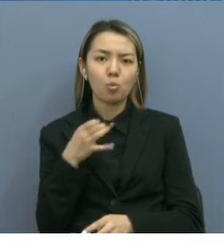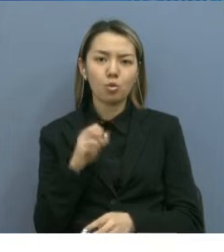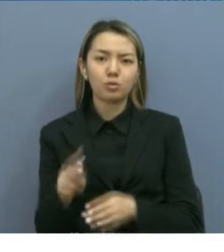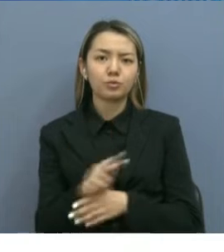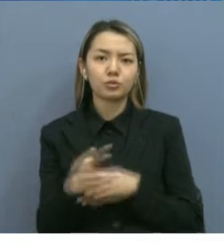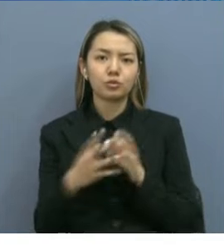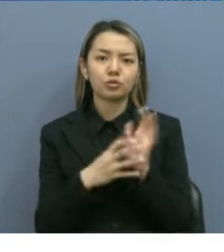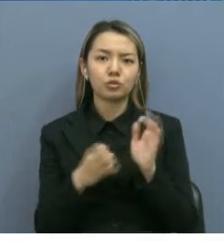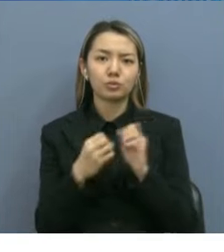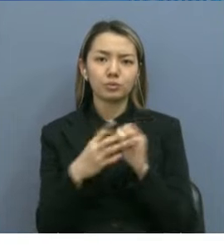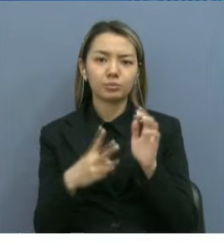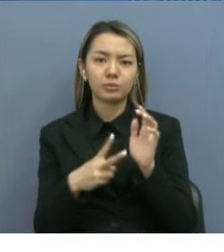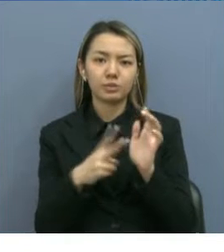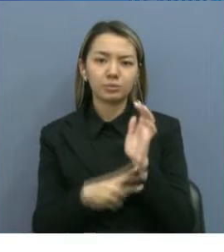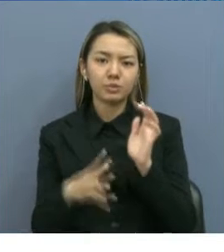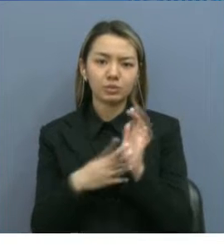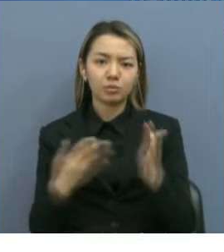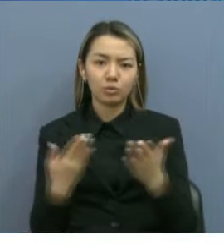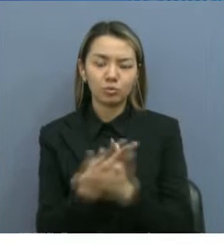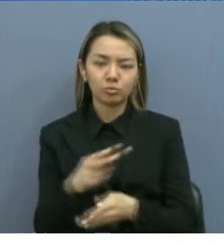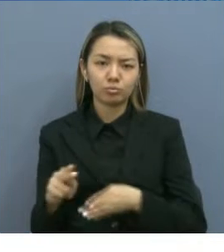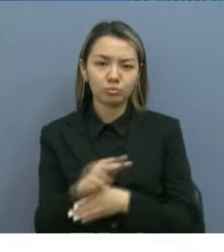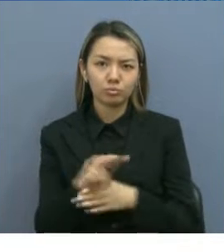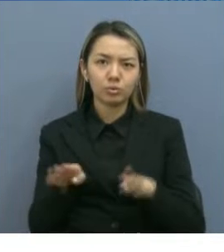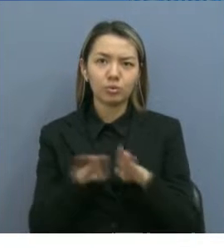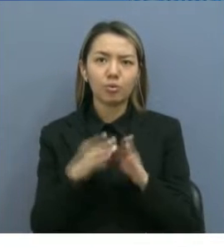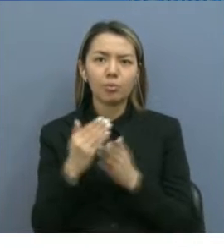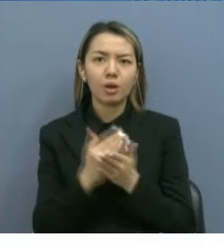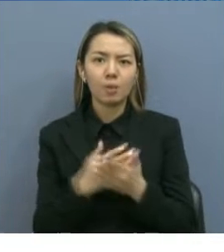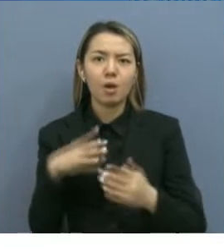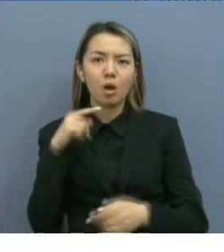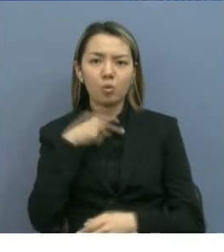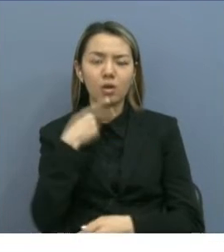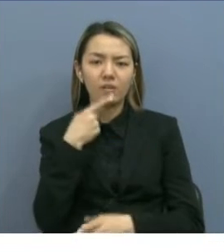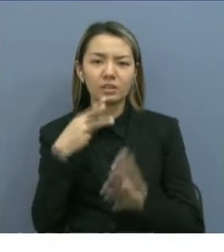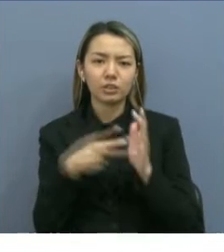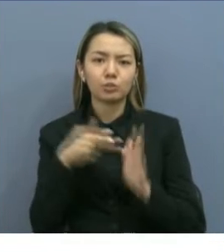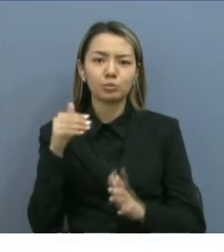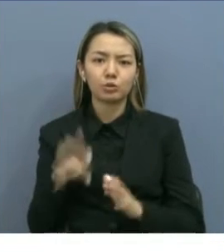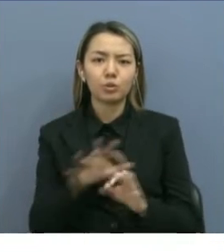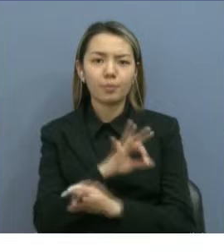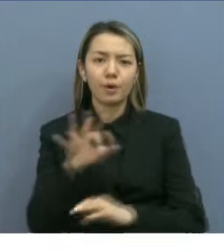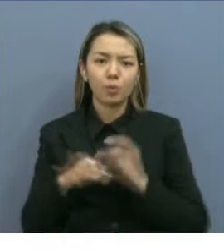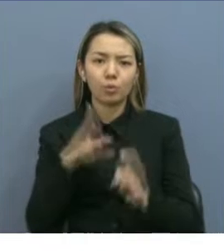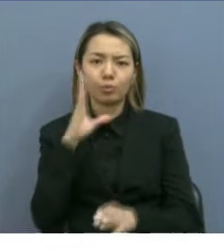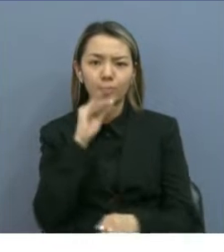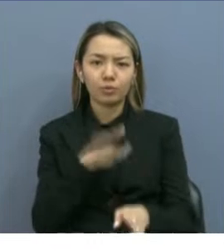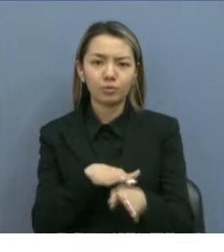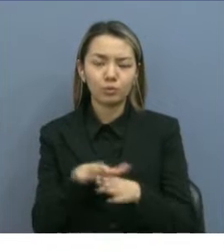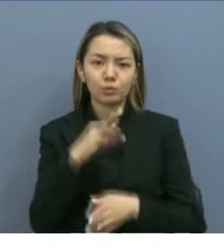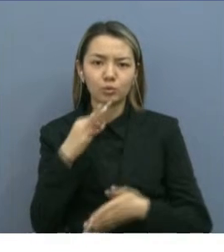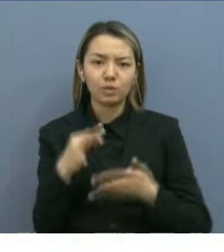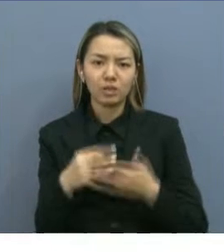шаруашылығының 979 нысаны жаңғыртудан өтеді. Аталған бағдарлама бойынша қорыта айтқанда 7000 жоба іске қосылып,